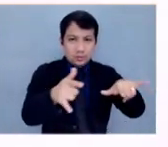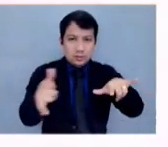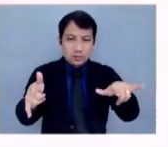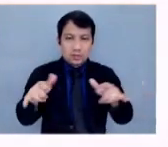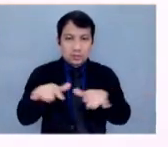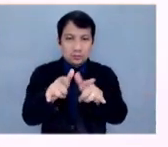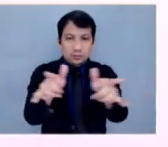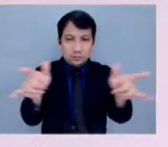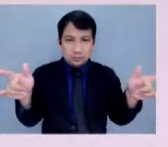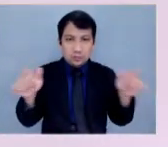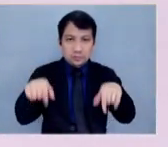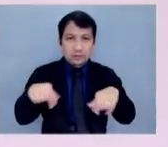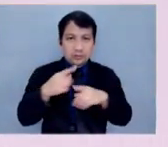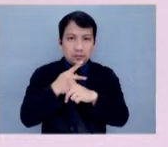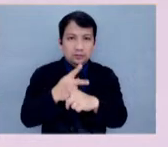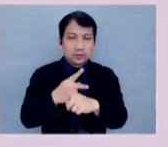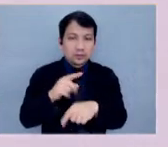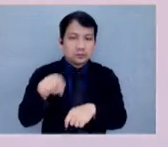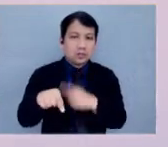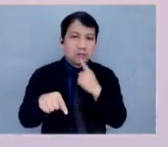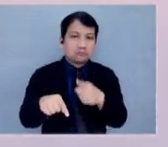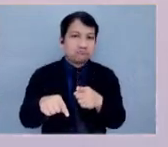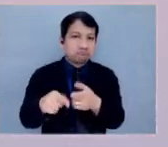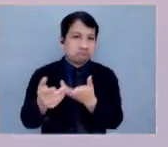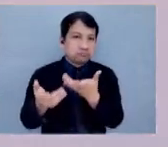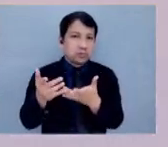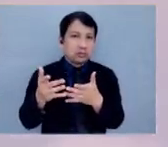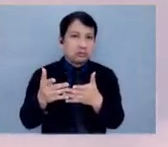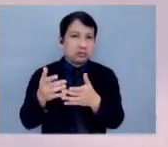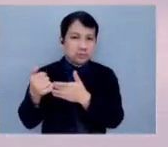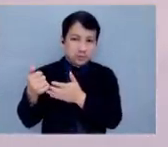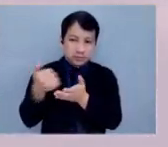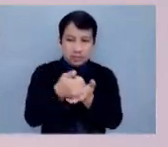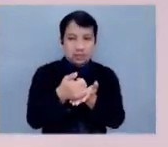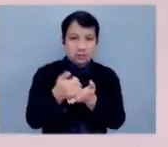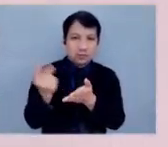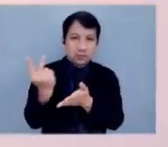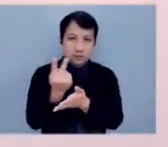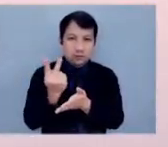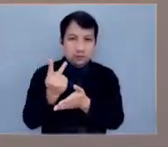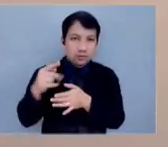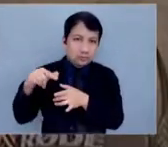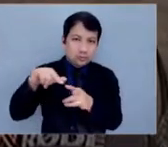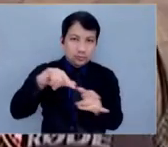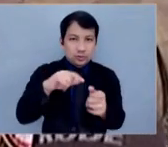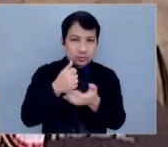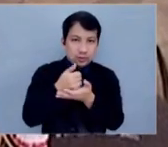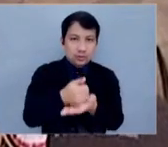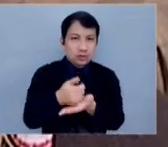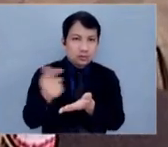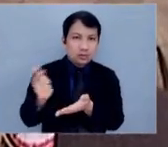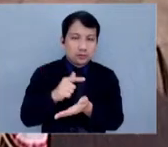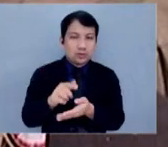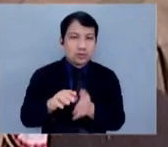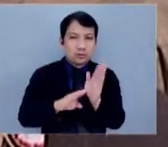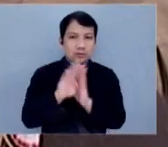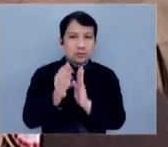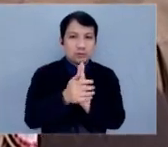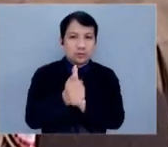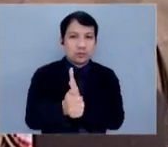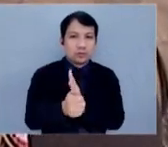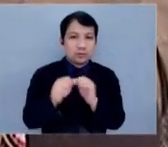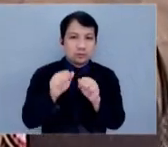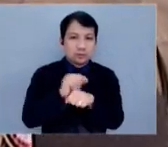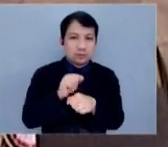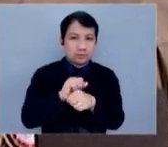at depensang operasyon kung saan magkatuwang silang lalaban. We'd like to improve our ability to work together now so that